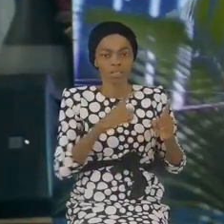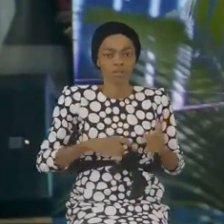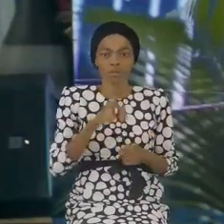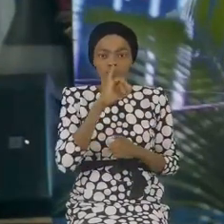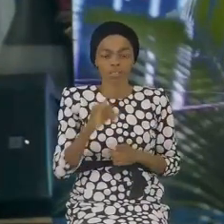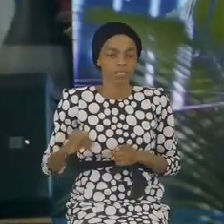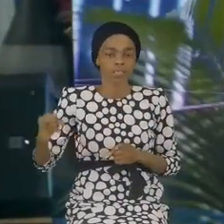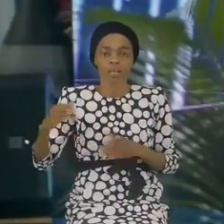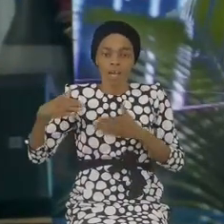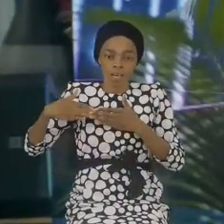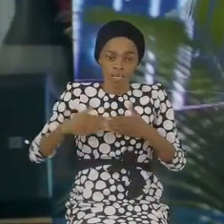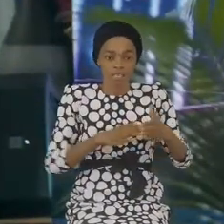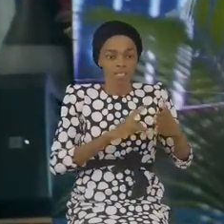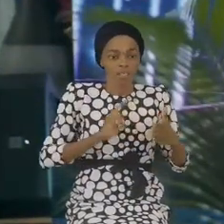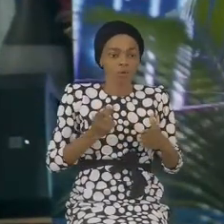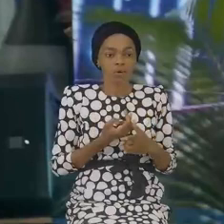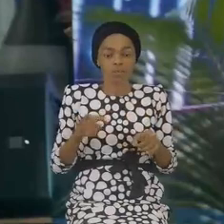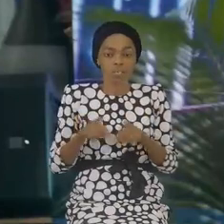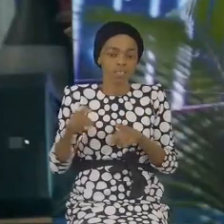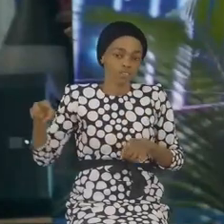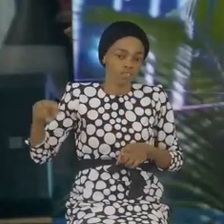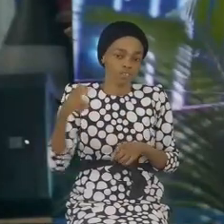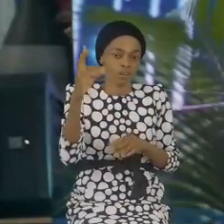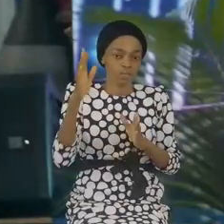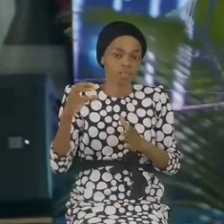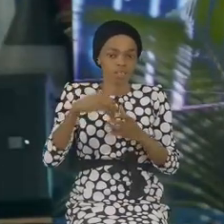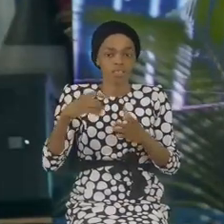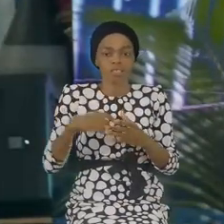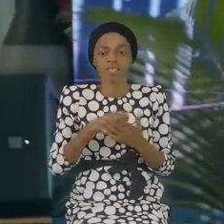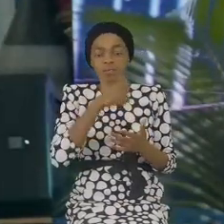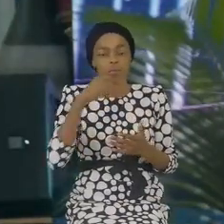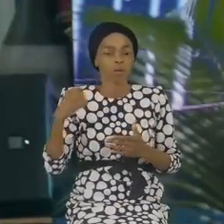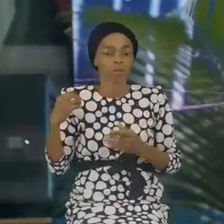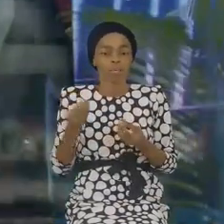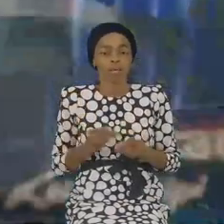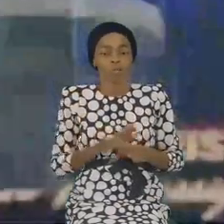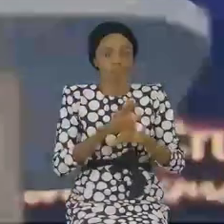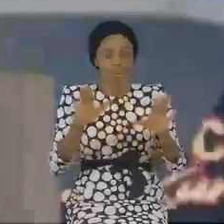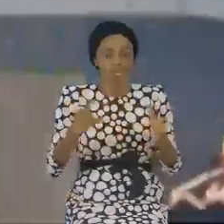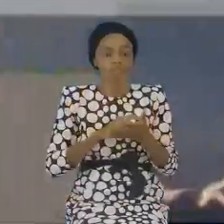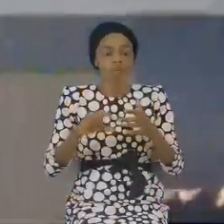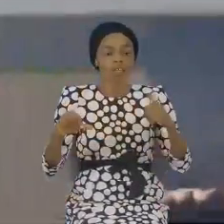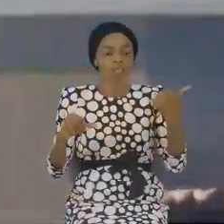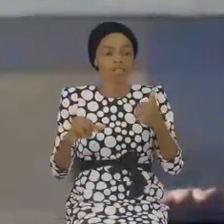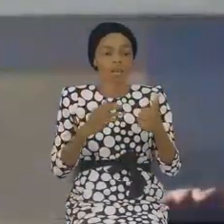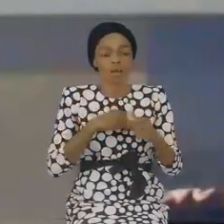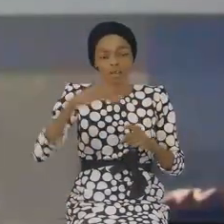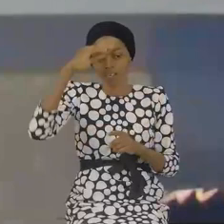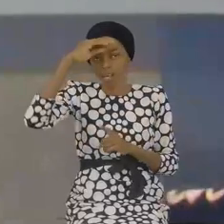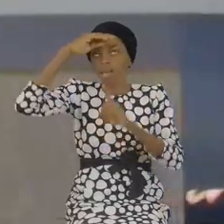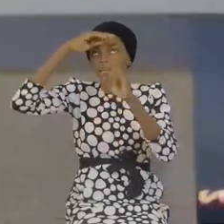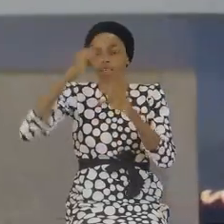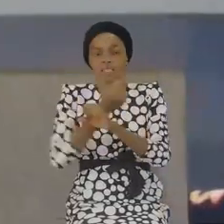fait avancer comme pèlerin dans cette terre aride. Verset 10. Il menaça la mer rouge et elle